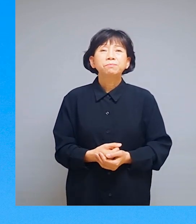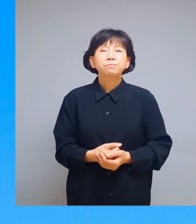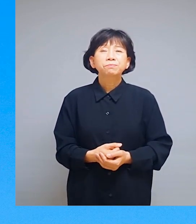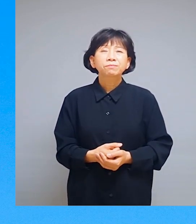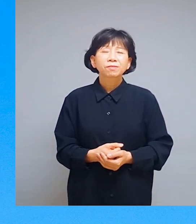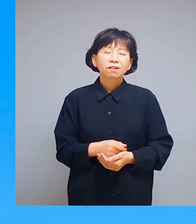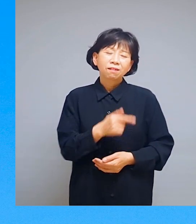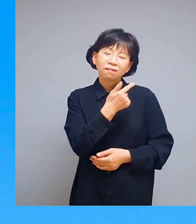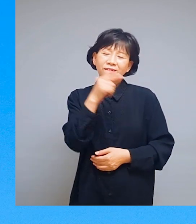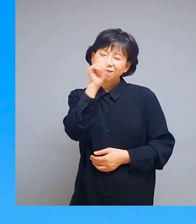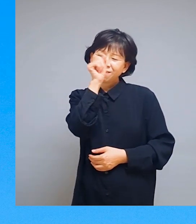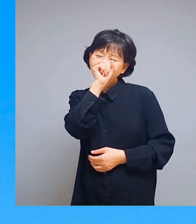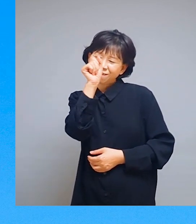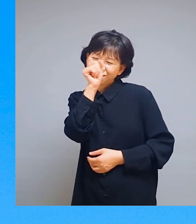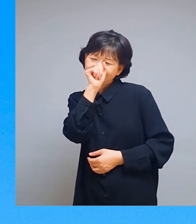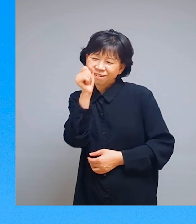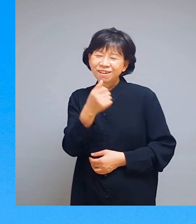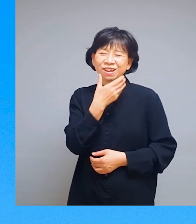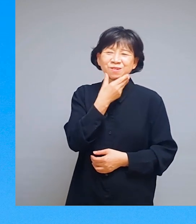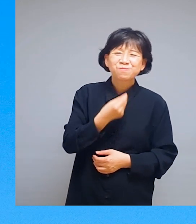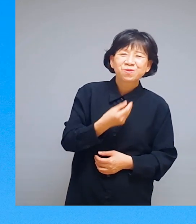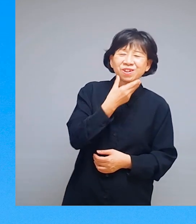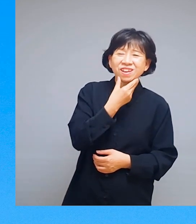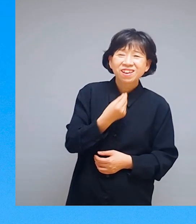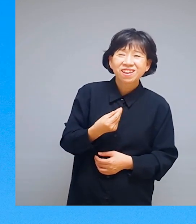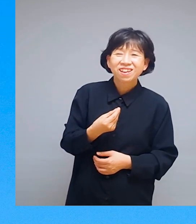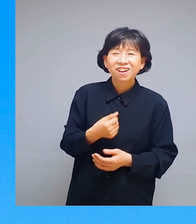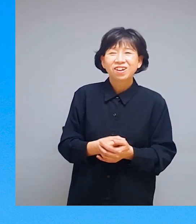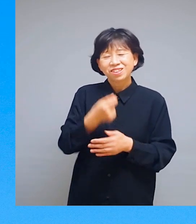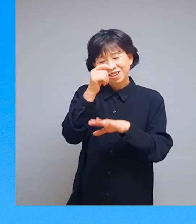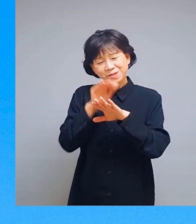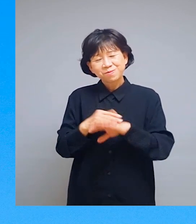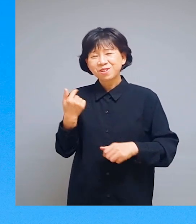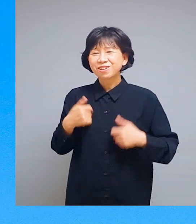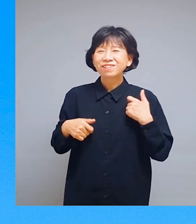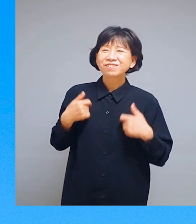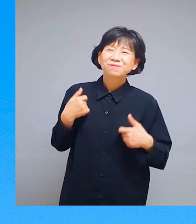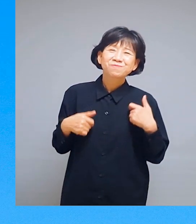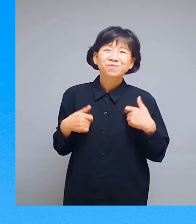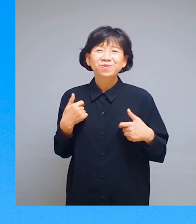너무 좋아, 너무 좋아. 교회만 오면 너무 행복해. 예배드리면 너무 기뻐.